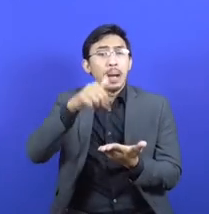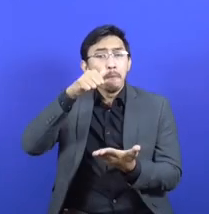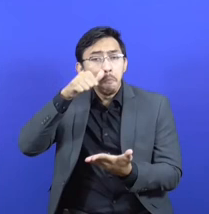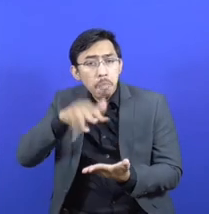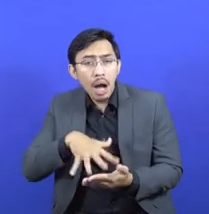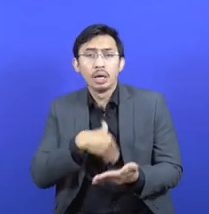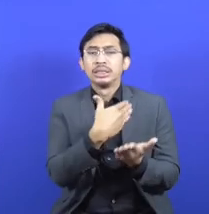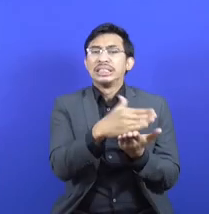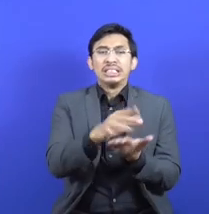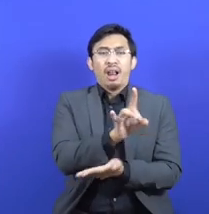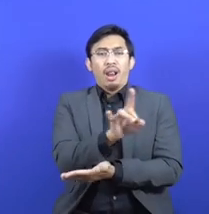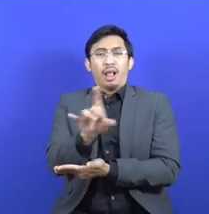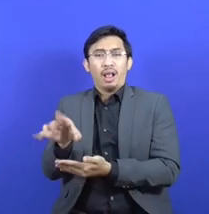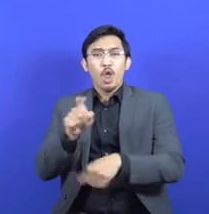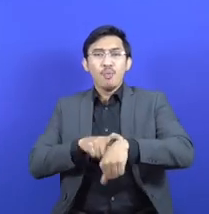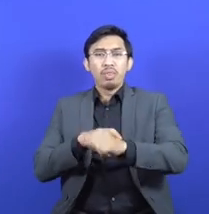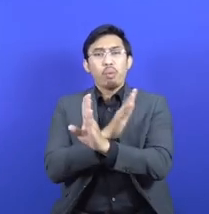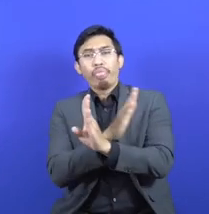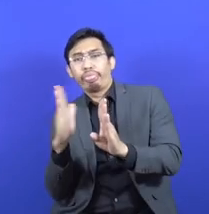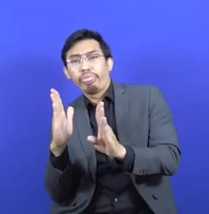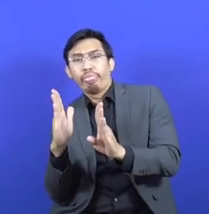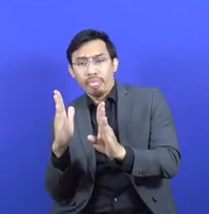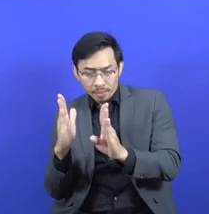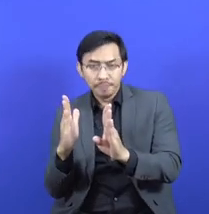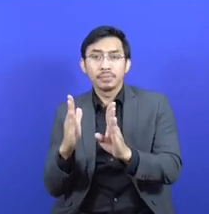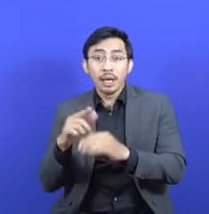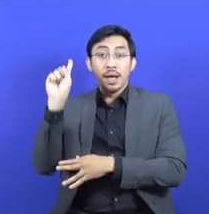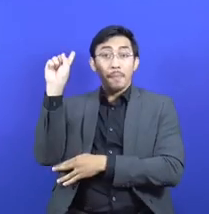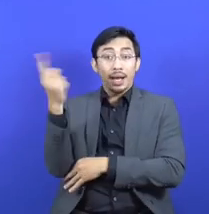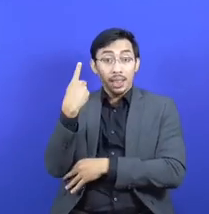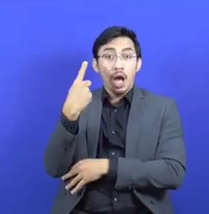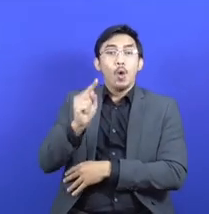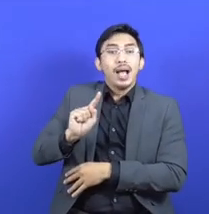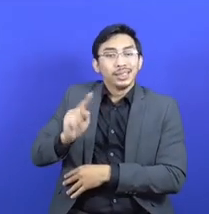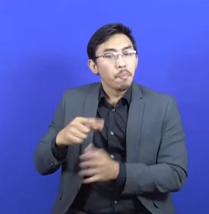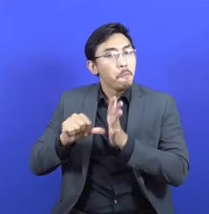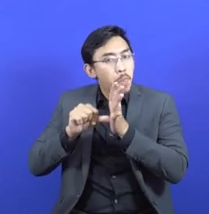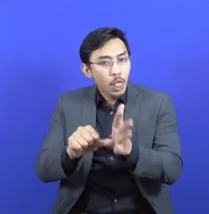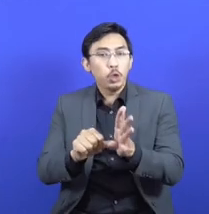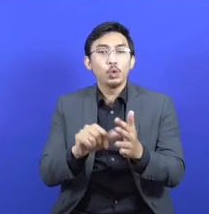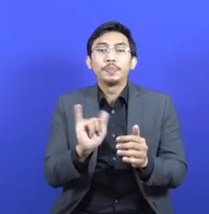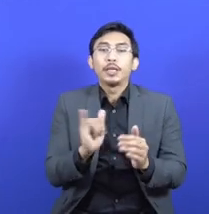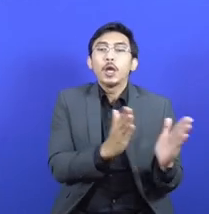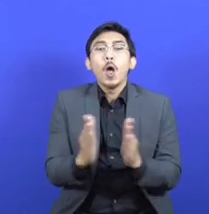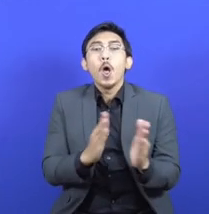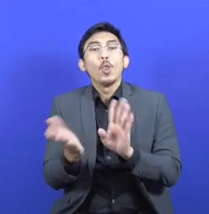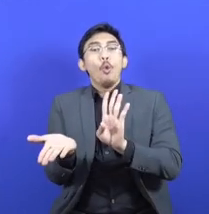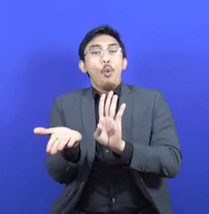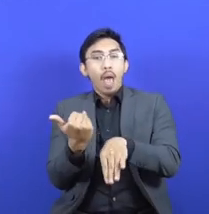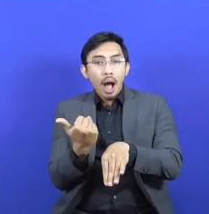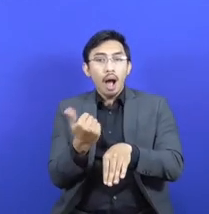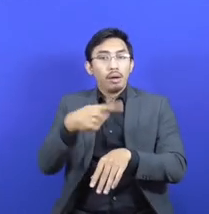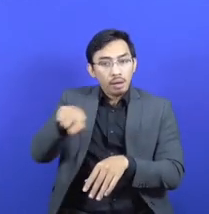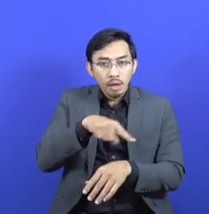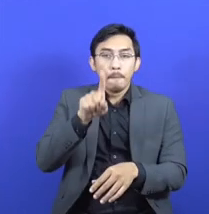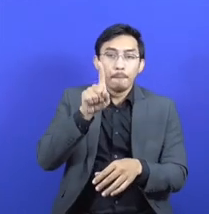dan cicilan-cicilan lainnya sesuai tenggat waktu yang mereka butuhkan. Pemerintah wajib membantu penataan ulang